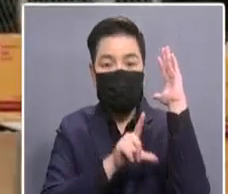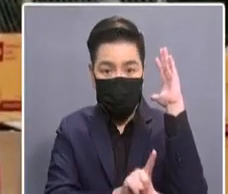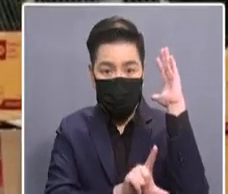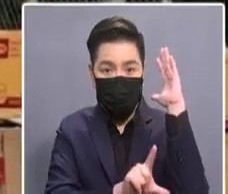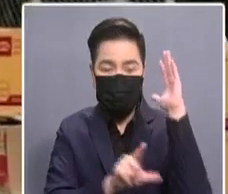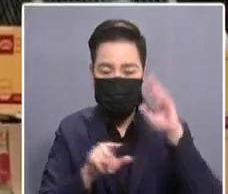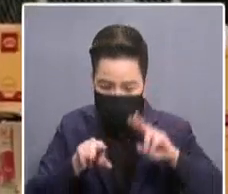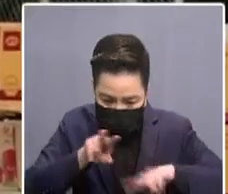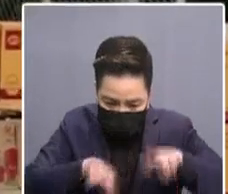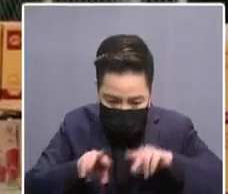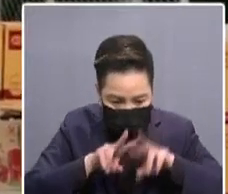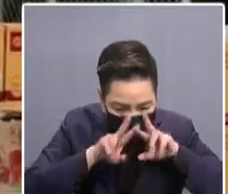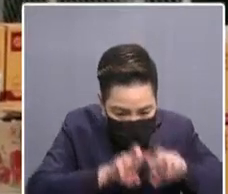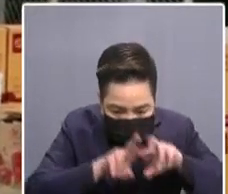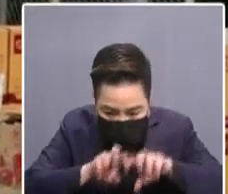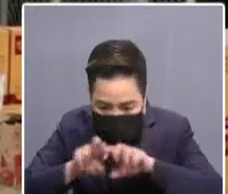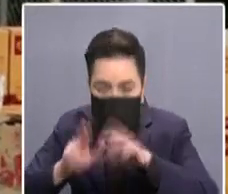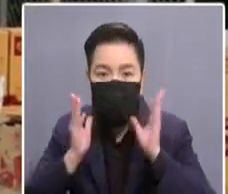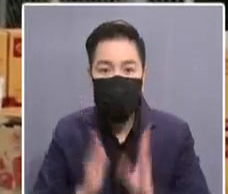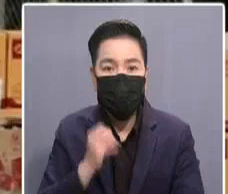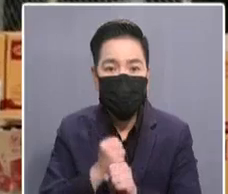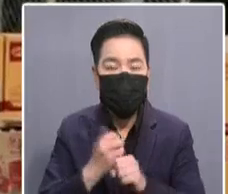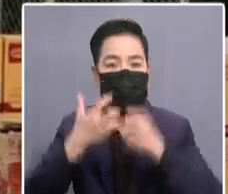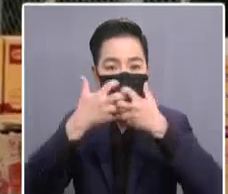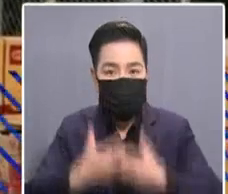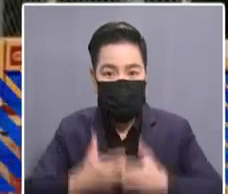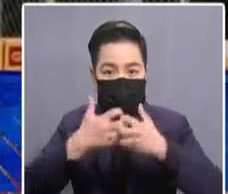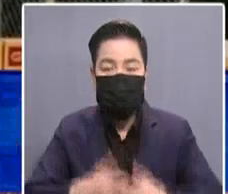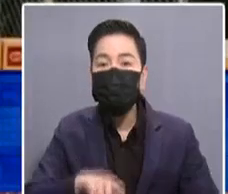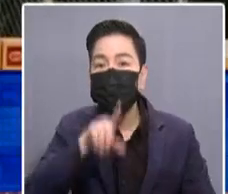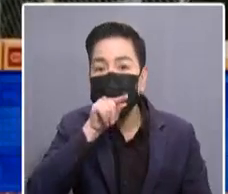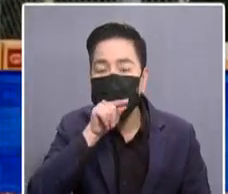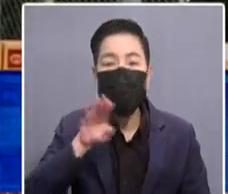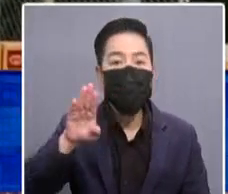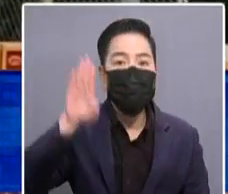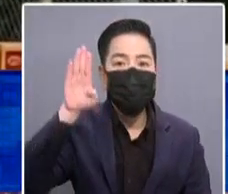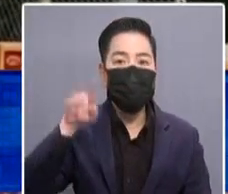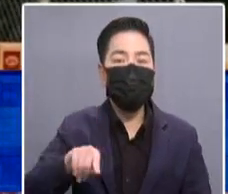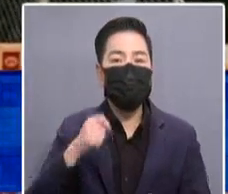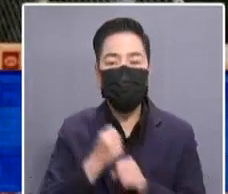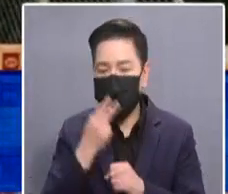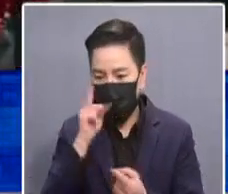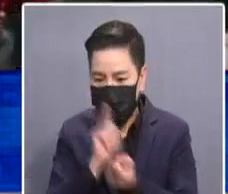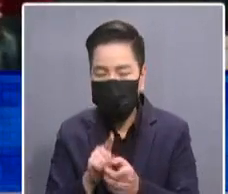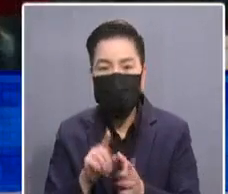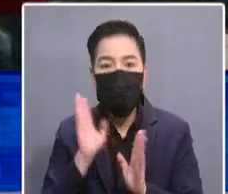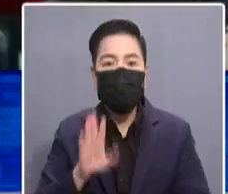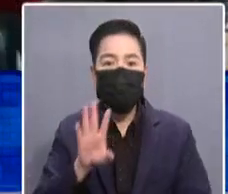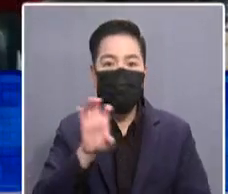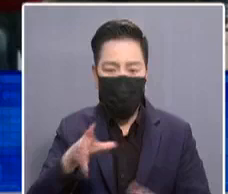คัดกรองค้นหาเชิงรุกพนักงานของโรงงานแปรรูปเนื้อไก่บริษัทเบทาโกรอีก400รายฮะเพราะว่าโรงง